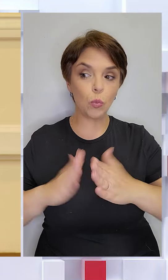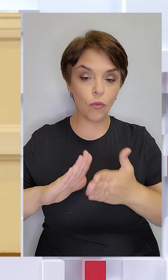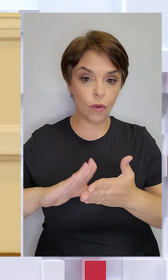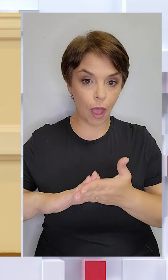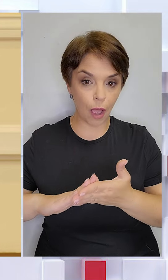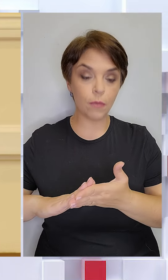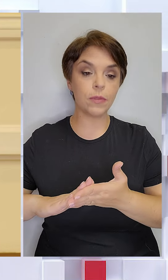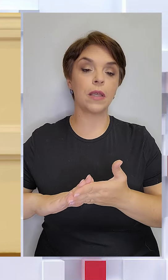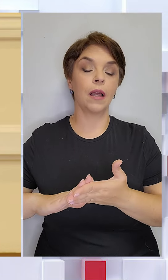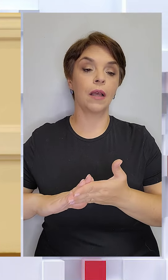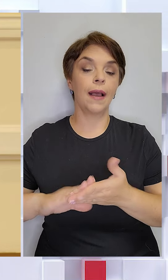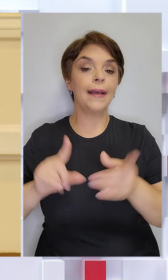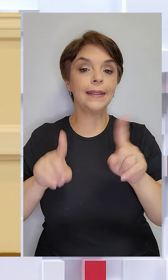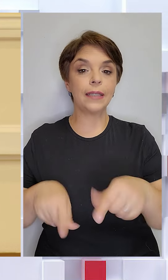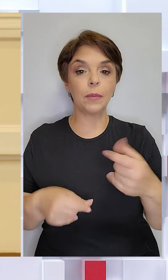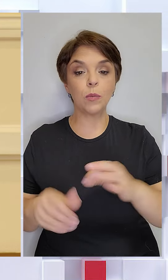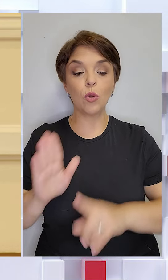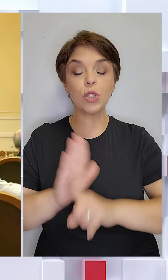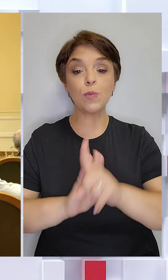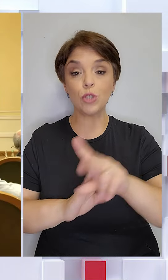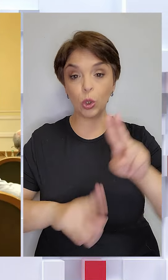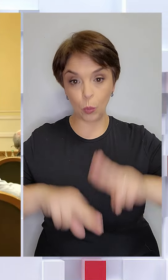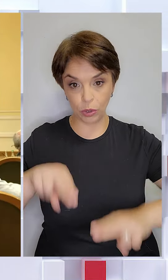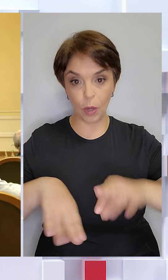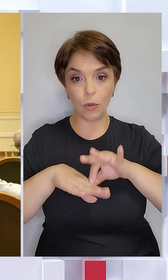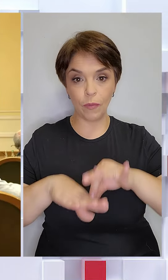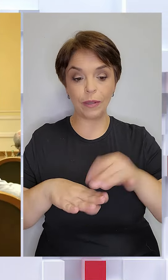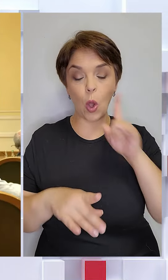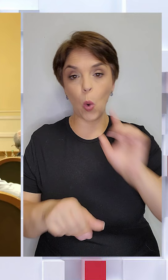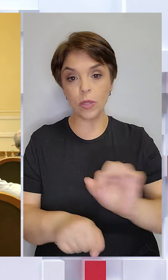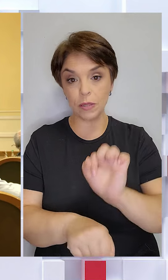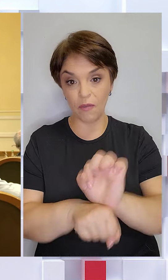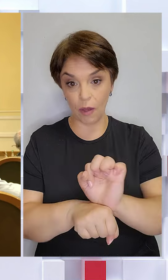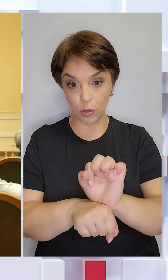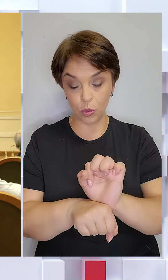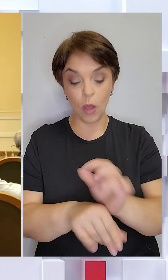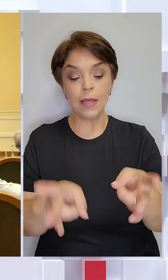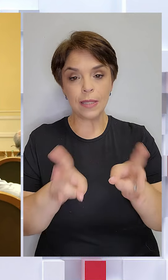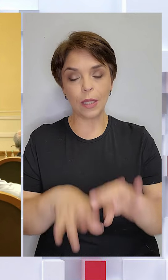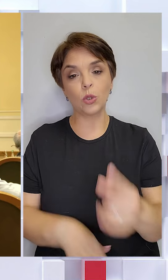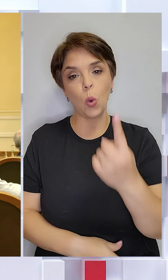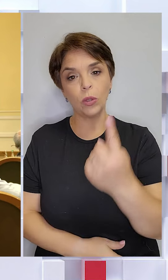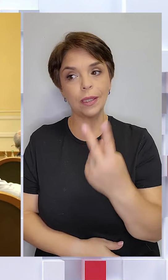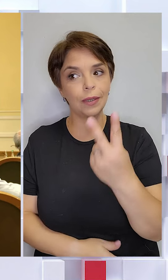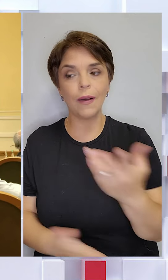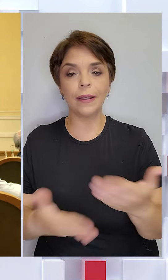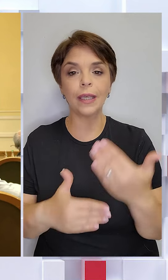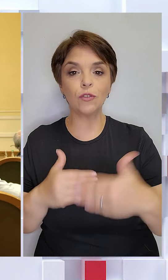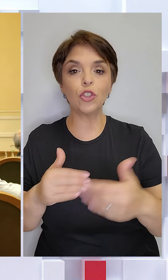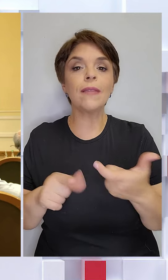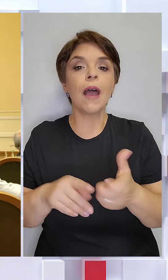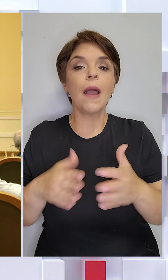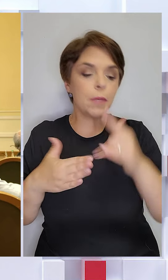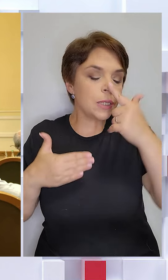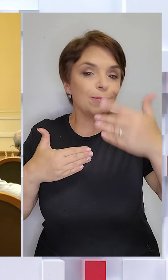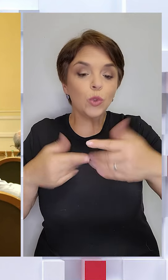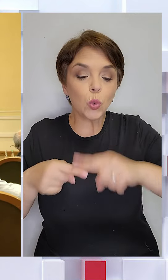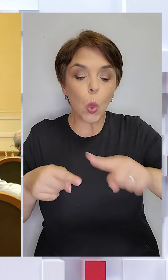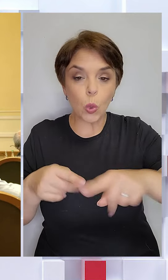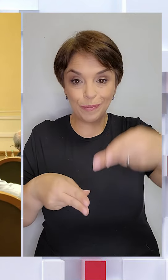домовляємося там, де було розпочато будівництво, провести консервацію, залишити 1-2, які вже найбільш близькі